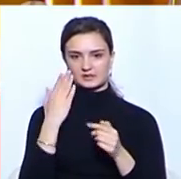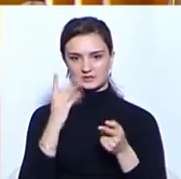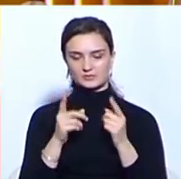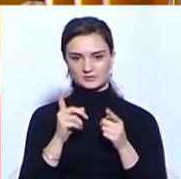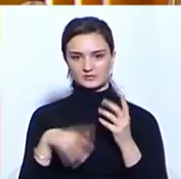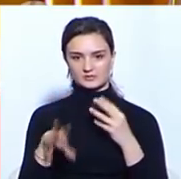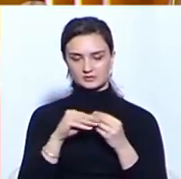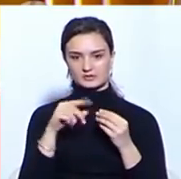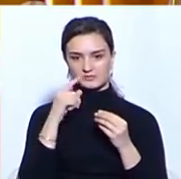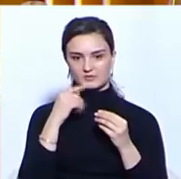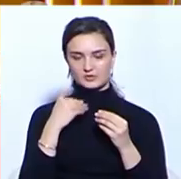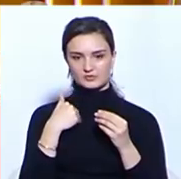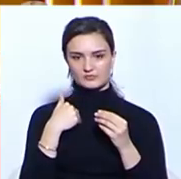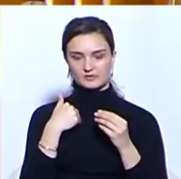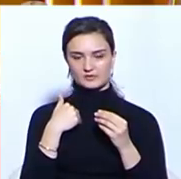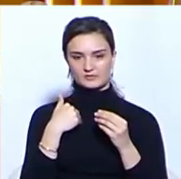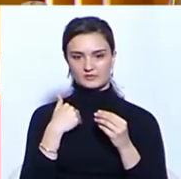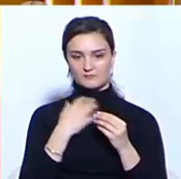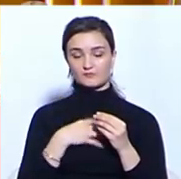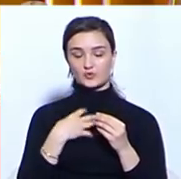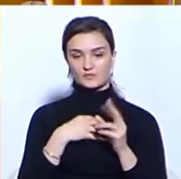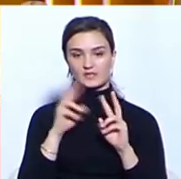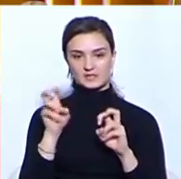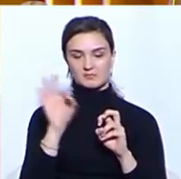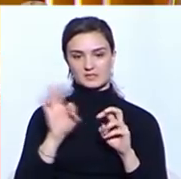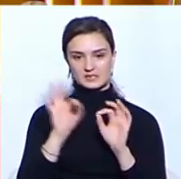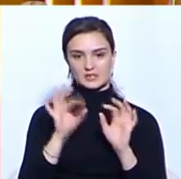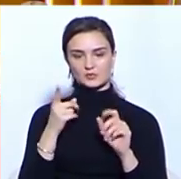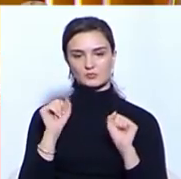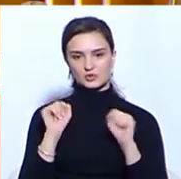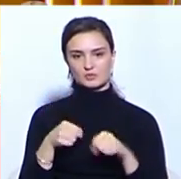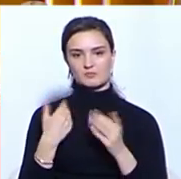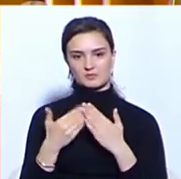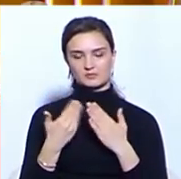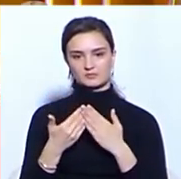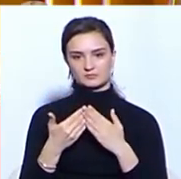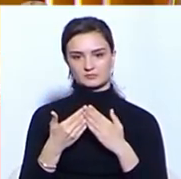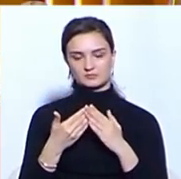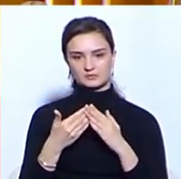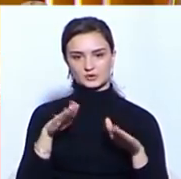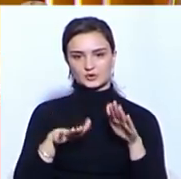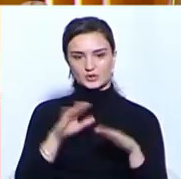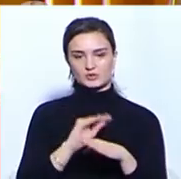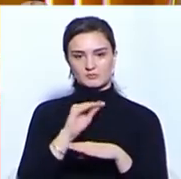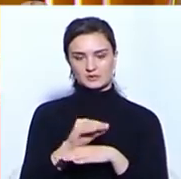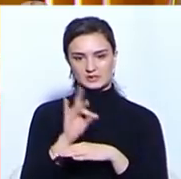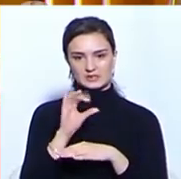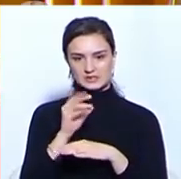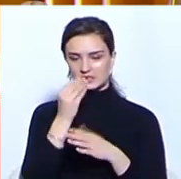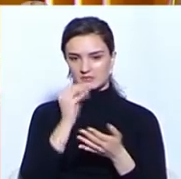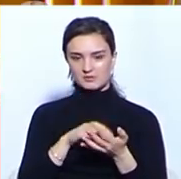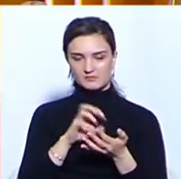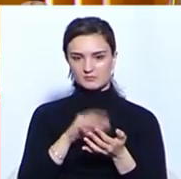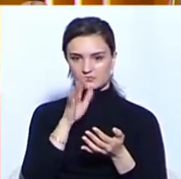რეალურად განაზოგადეს ჩვენი საზოგადოებისათვის აქტუალური თემა, რატომ შეიძლება შეგვექმნას წონაში მატების რისკი სამარხო კვების